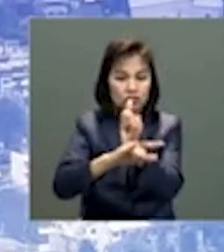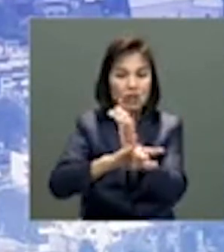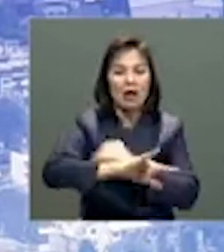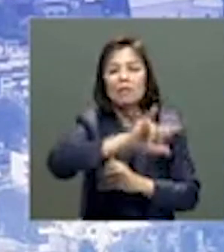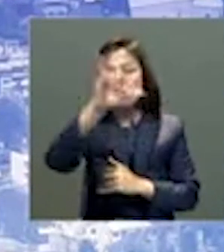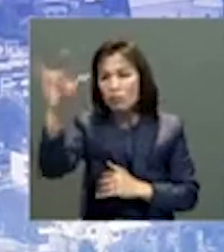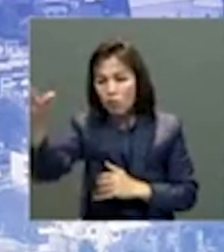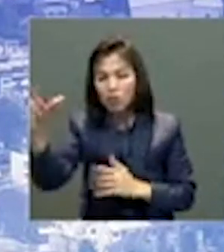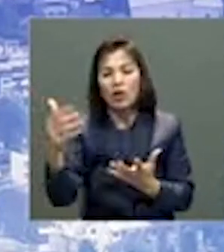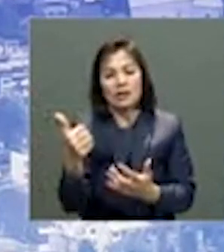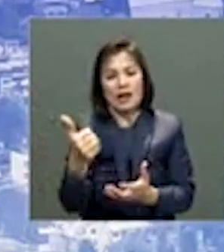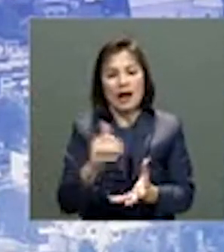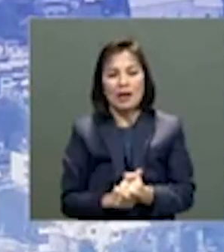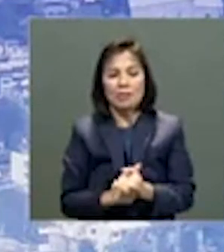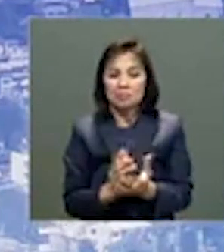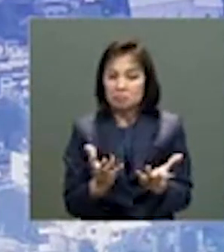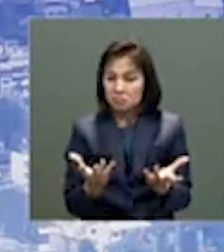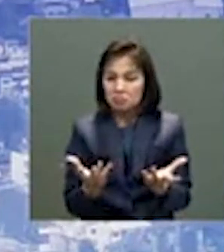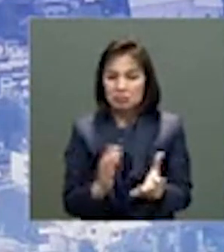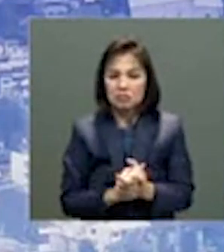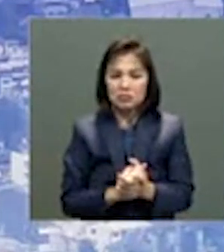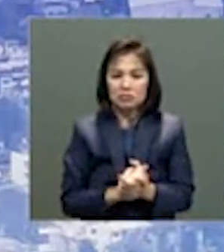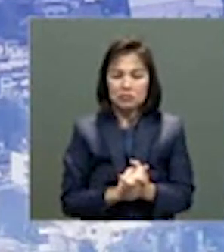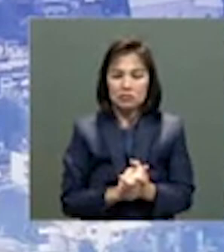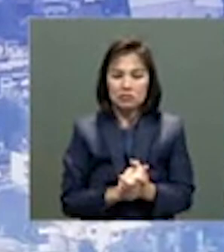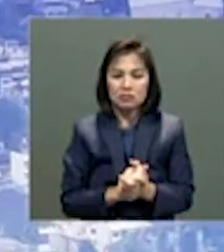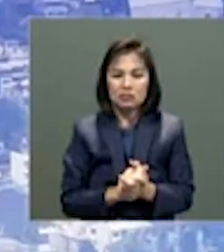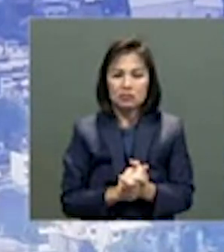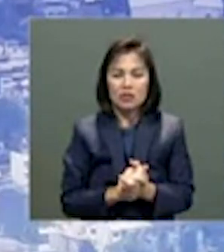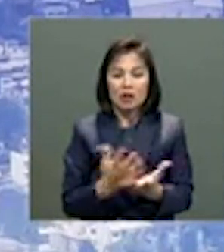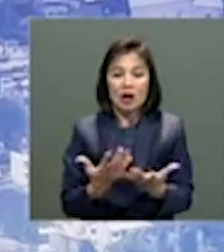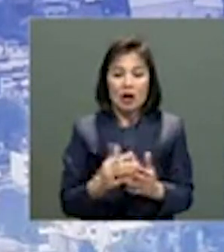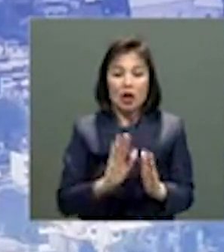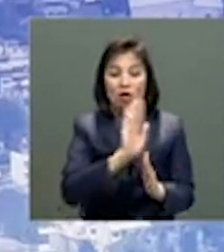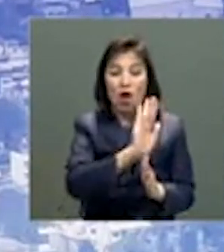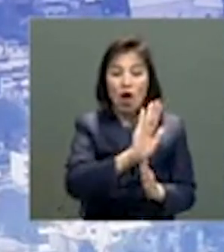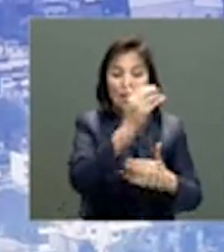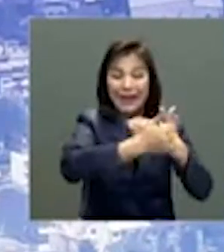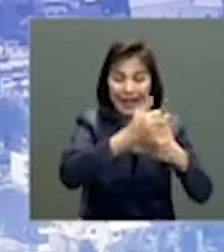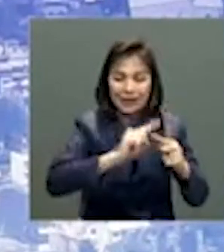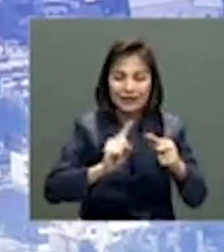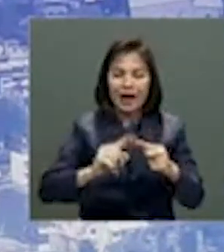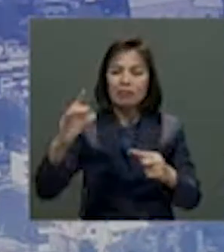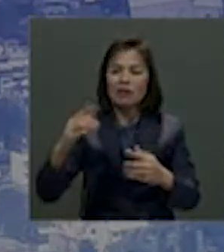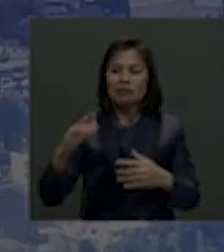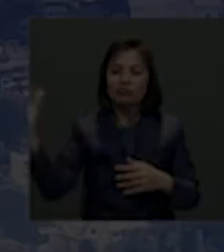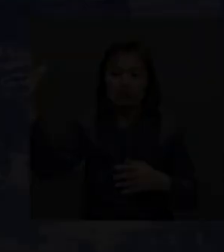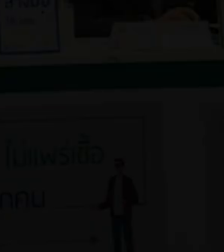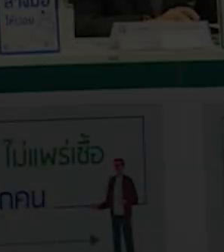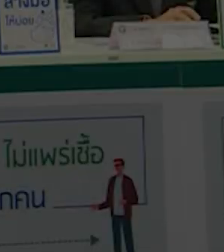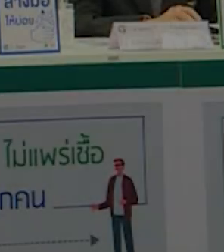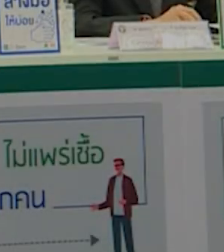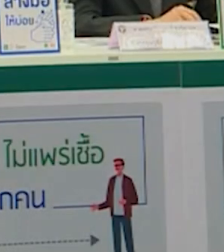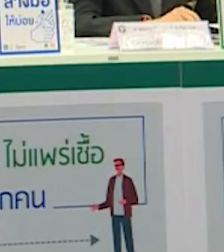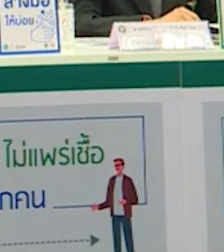ราะการประมาทเพียงเล็กน้อยความเสียหายมีโอกาสที่ตามมามากตอนนี้เราทำกันมาได้ดีแล้วดังนั้นไม่ประมาทกาดอย่าตกค่ะ